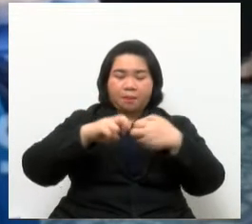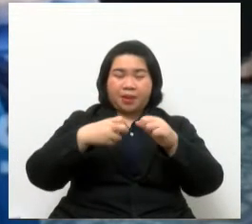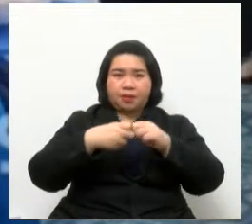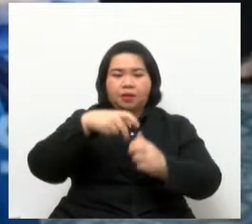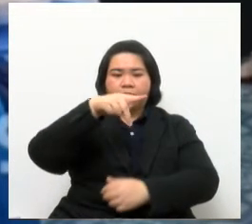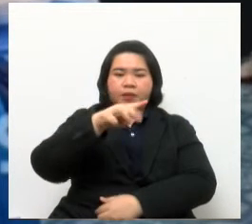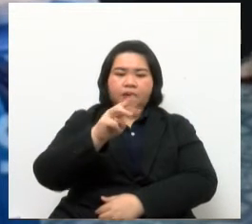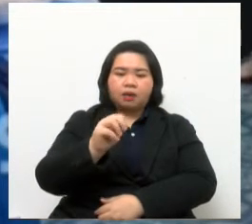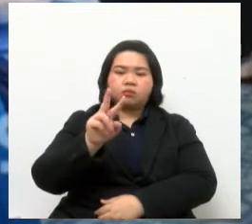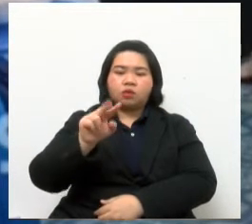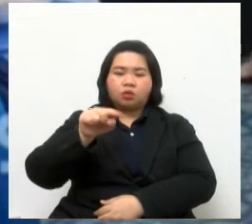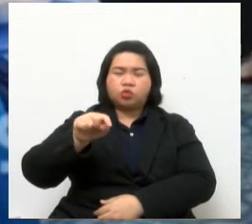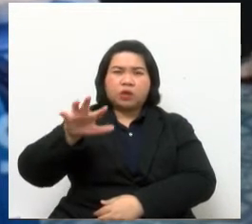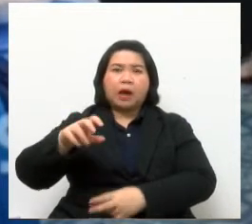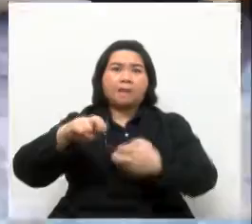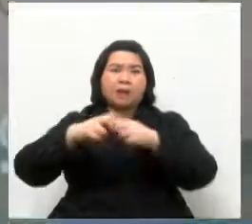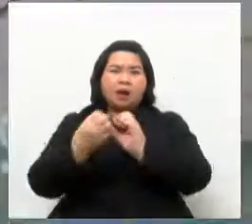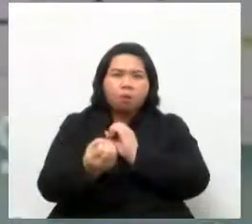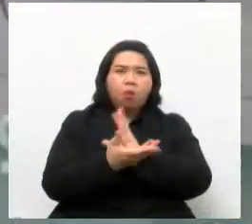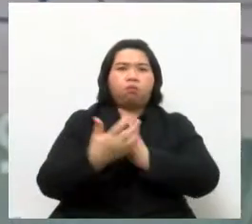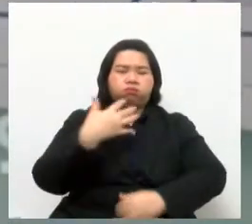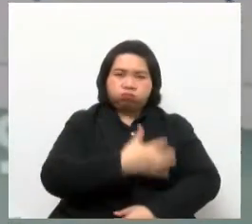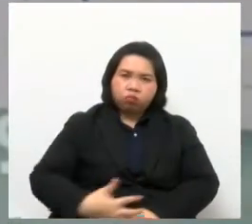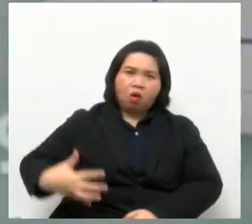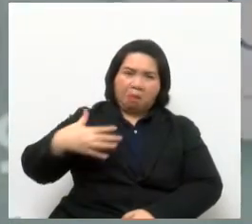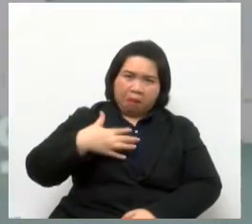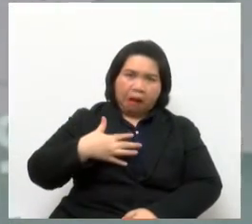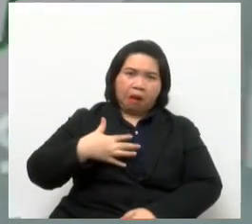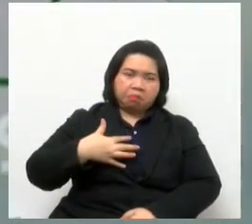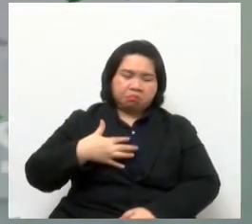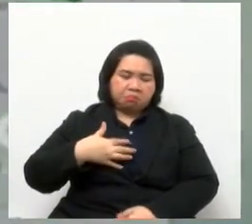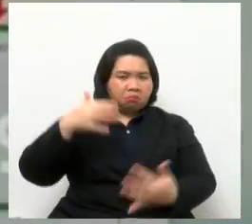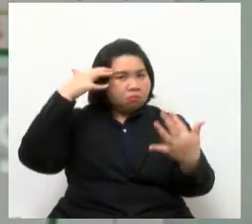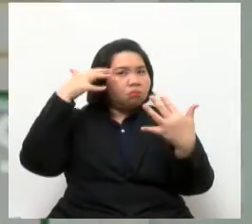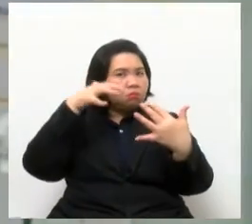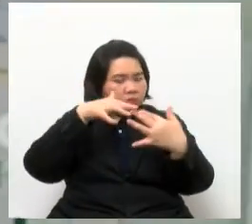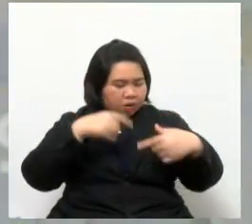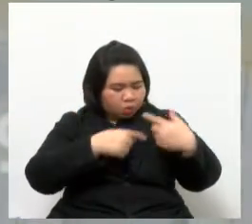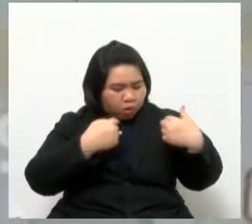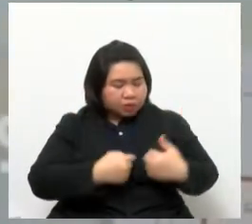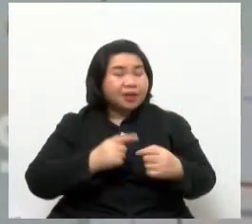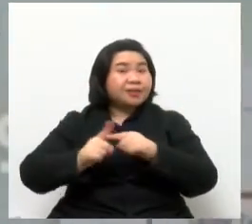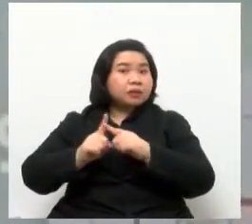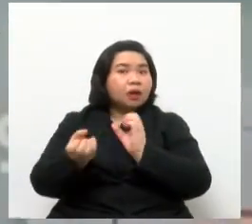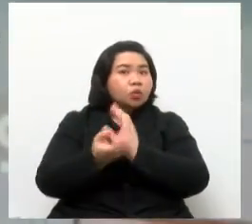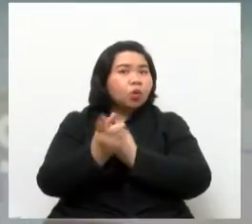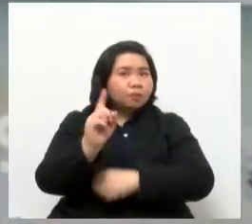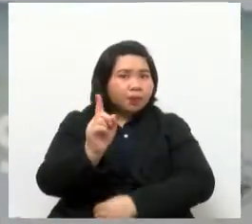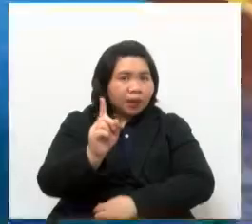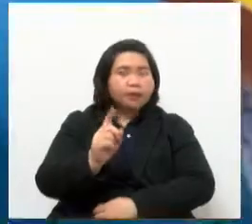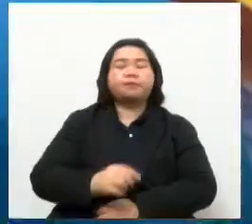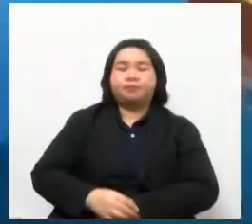PM 2.5 ที่มีผลต่อสุขภาพกายและสุขภาพจิตและเรื่อง